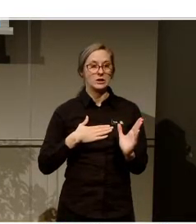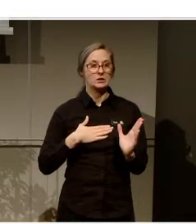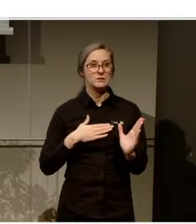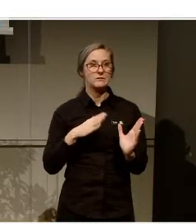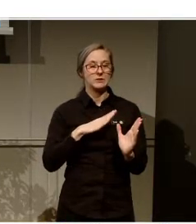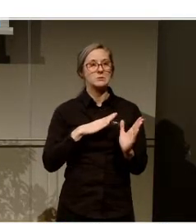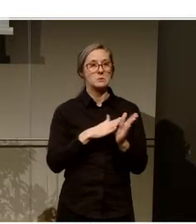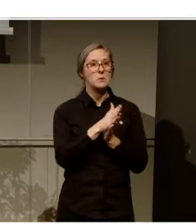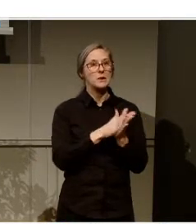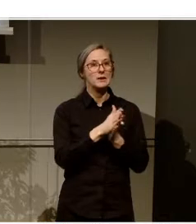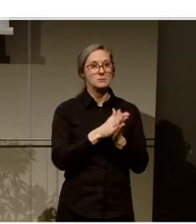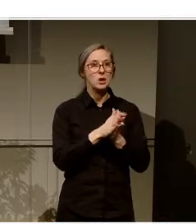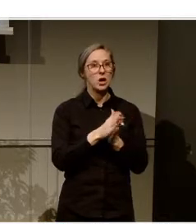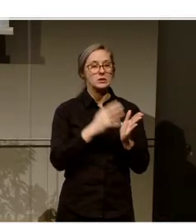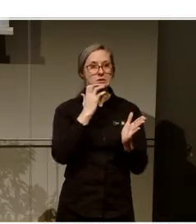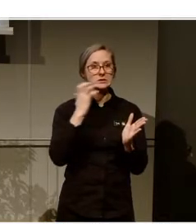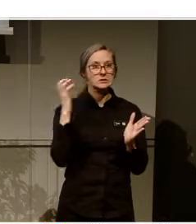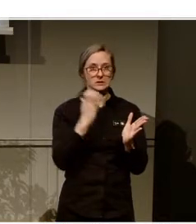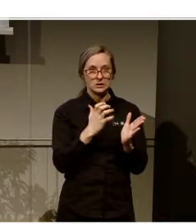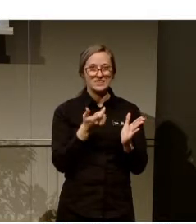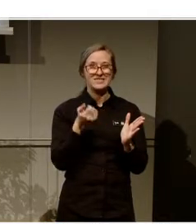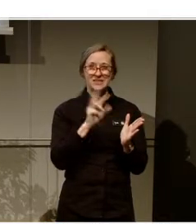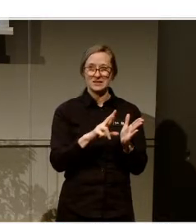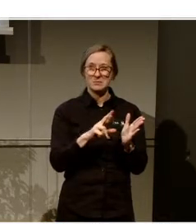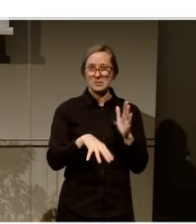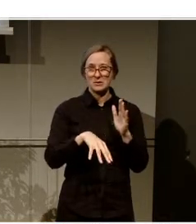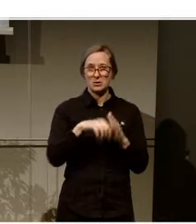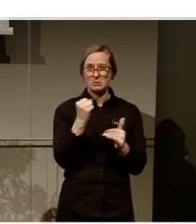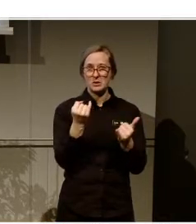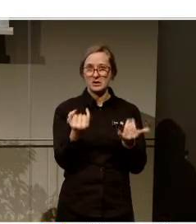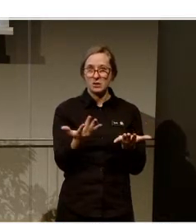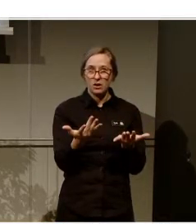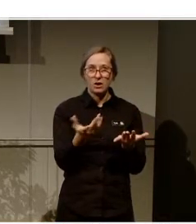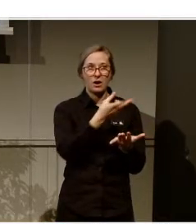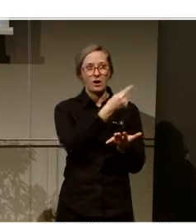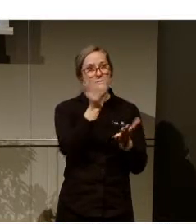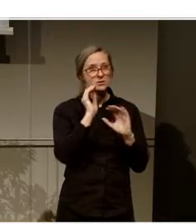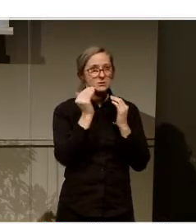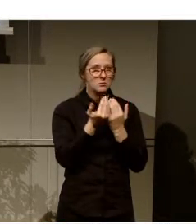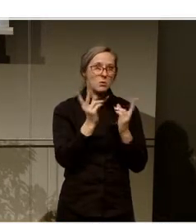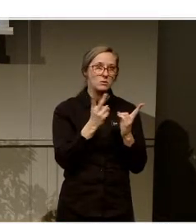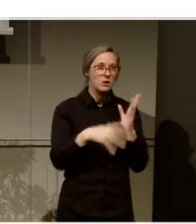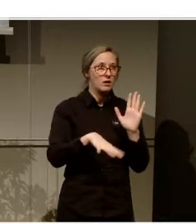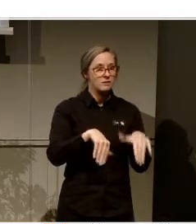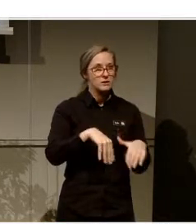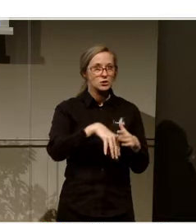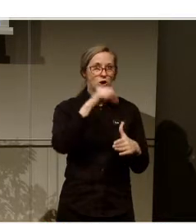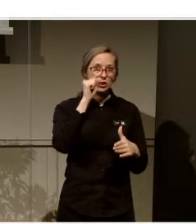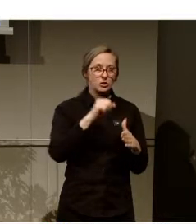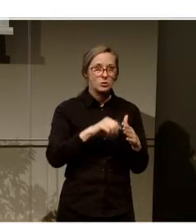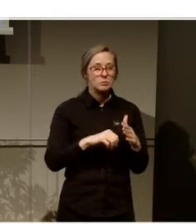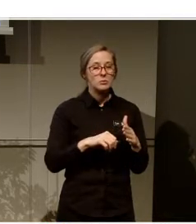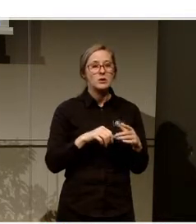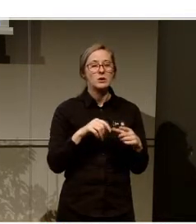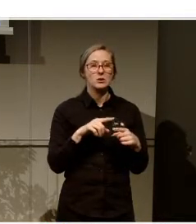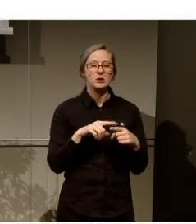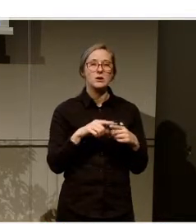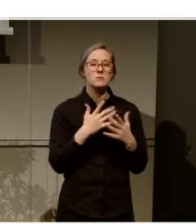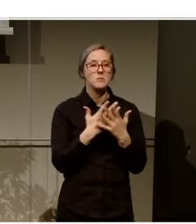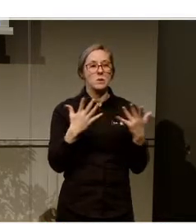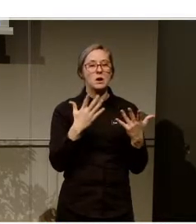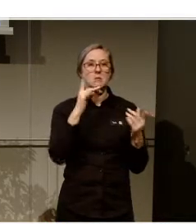utmaningar. Dels det som vi är inne på här idag, som många seminarier och som även man har tagit upp i plenum, är ju att